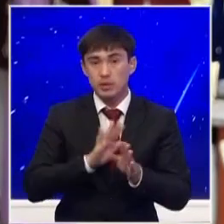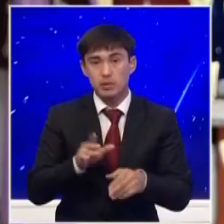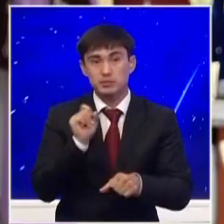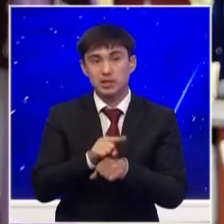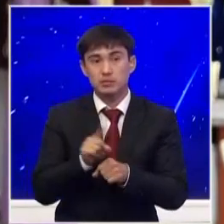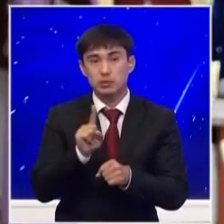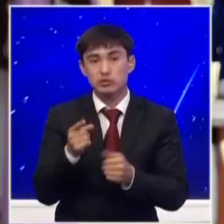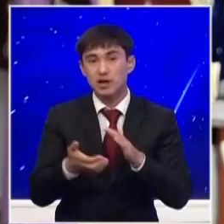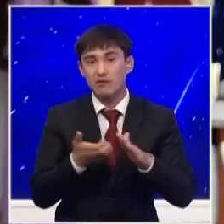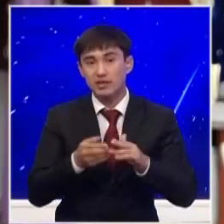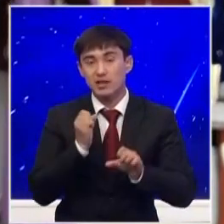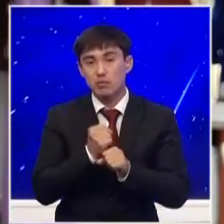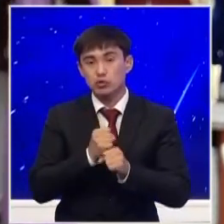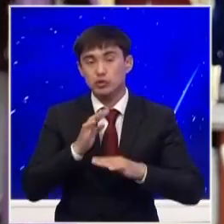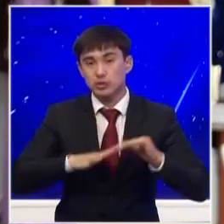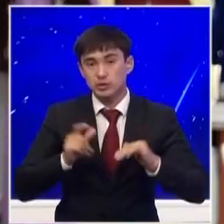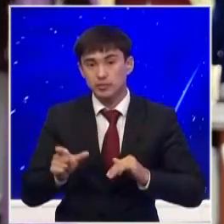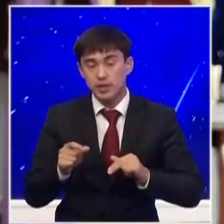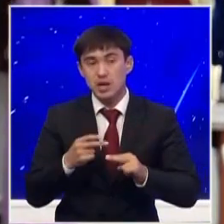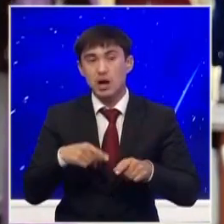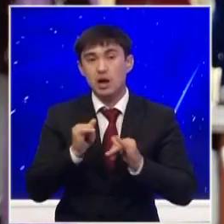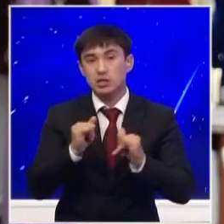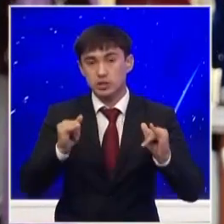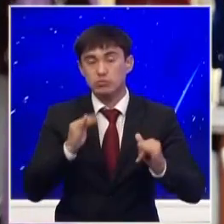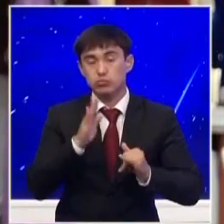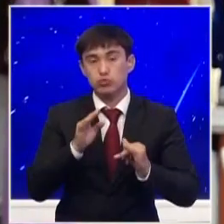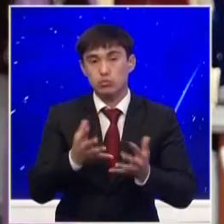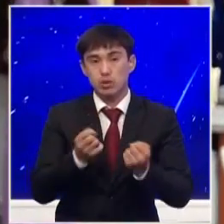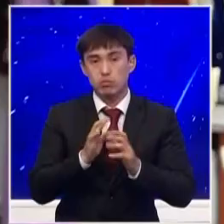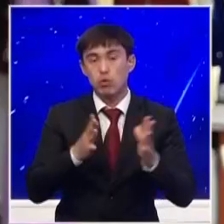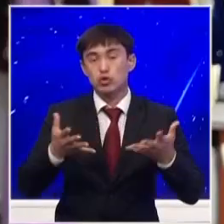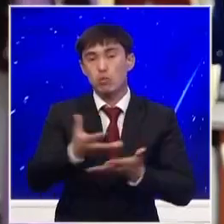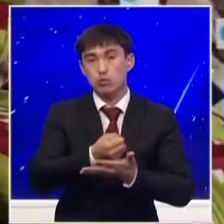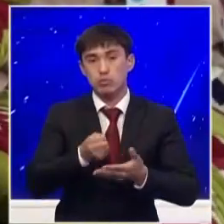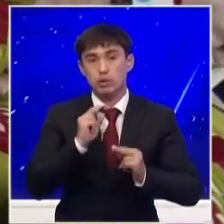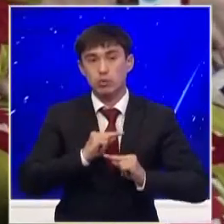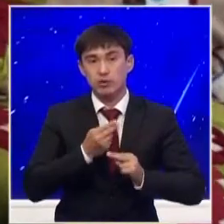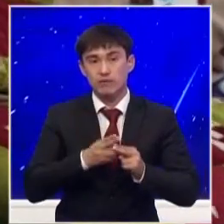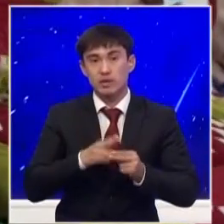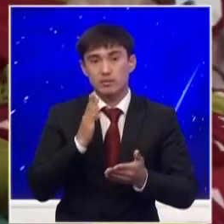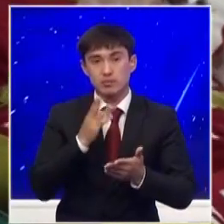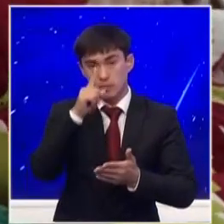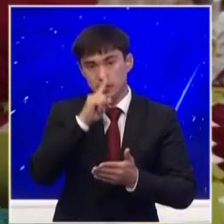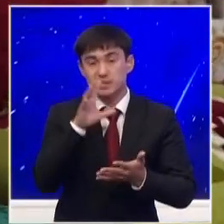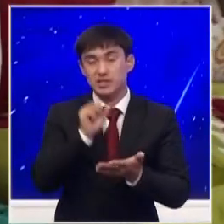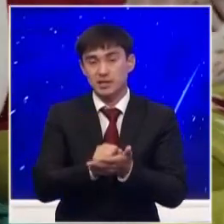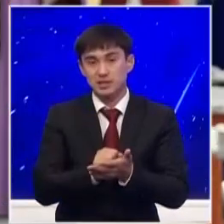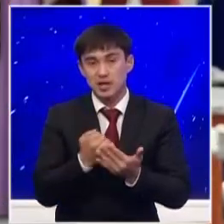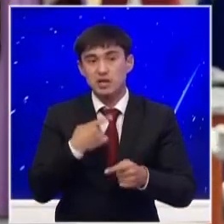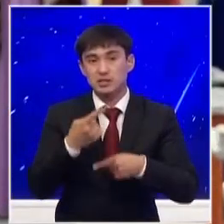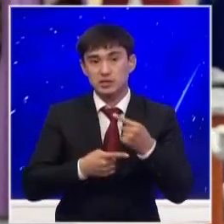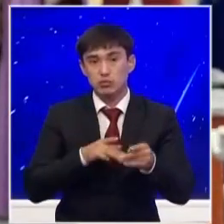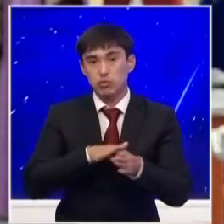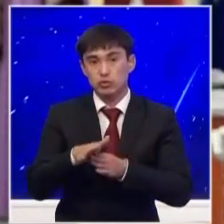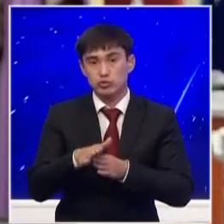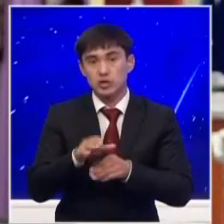заказы, потому что не хватает рабочих рук. Как только мы начнем расширяться, будем брать еще больше объем работы. В этом месяце мы уже заняты под завязку, до июня